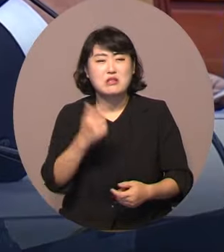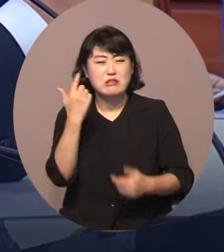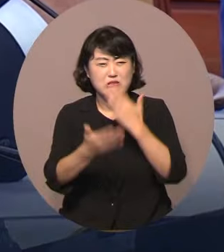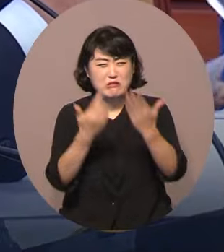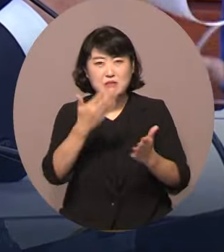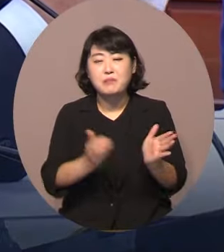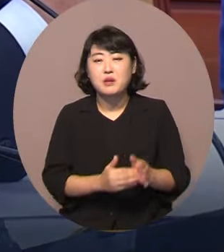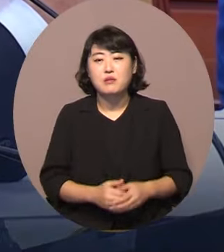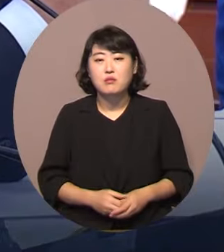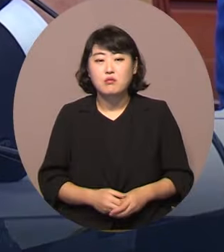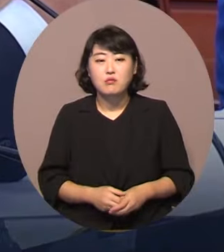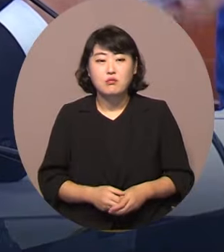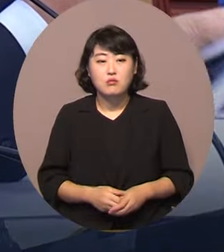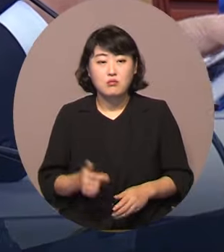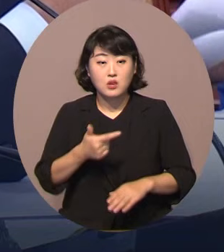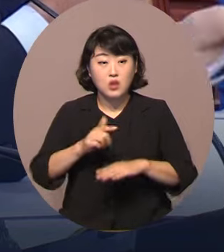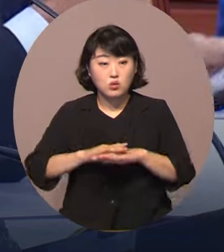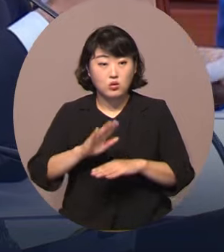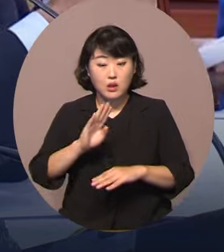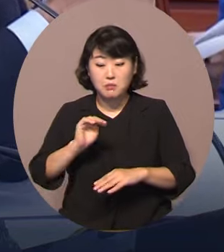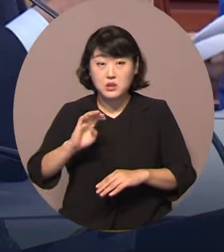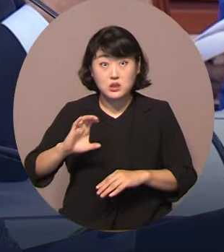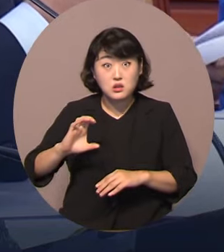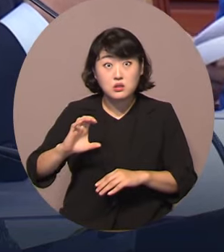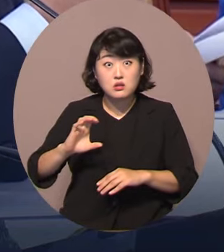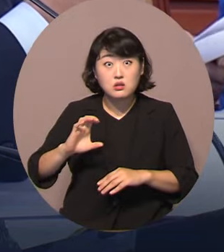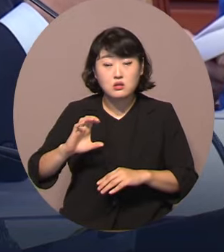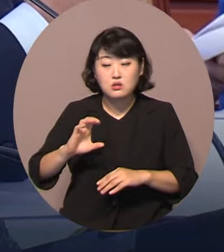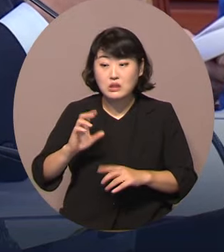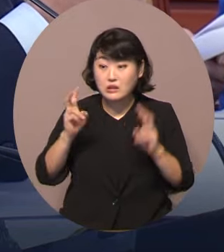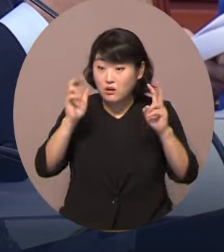하실 때는 와인